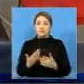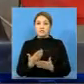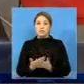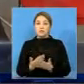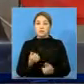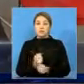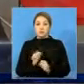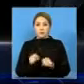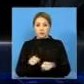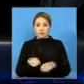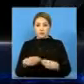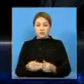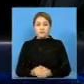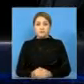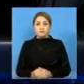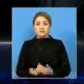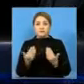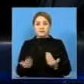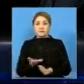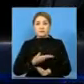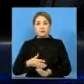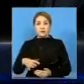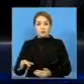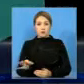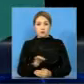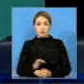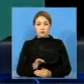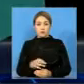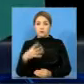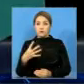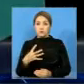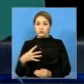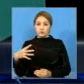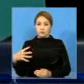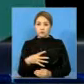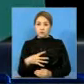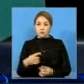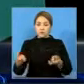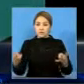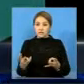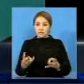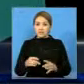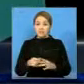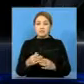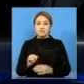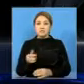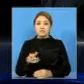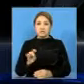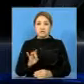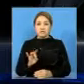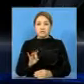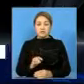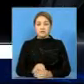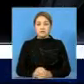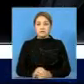құралдарын алуға да мүмкіндік бар. Қазір бізде облыс бойынша 4000-нан астам қажеттілік бар. ТСР-ға